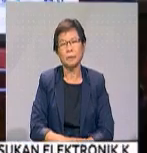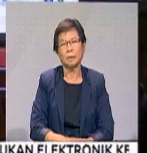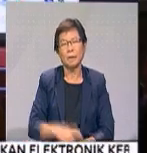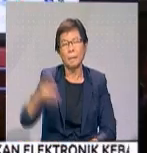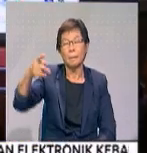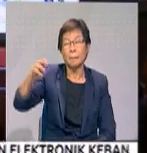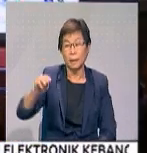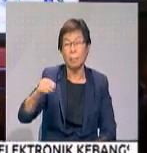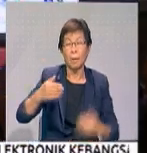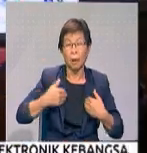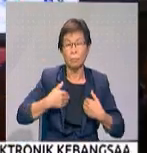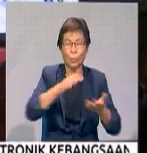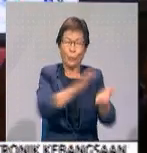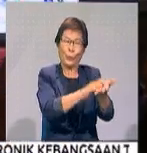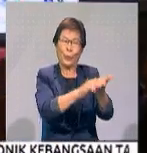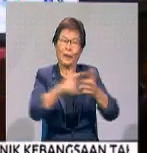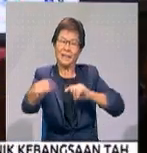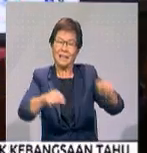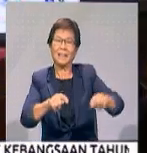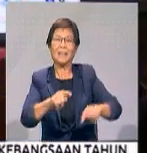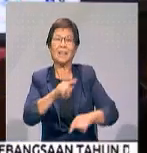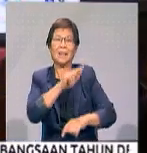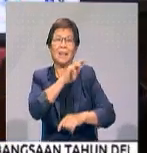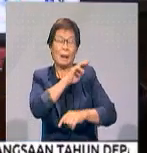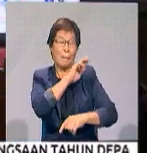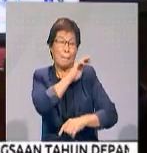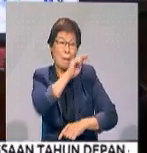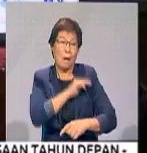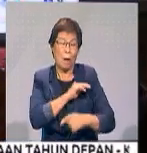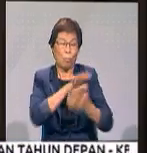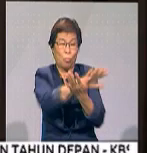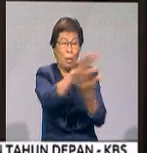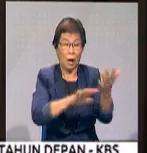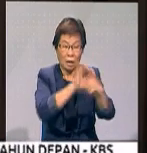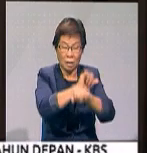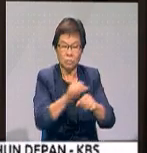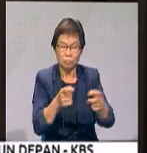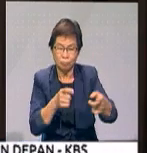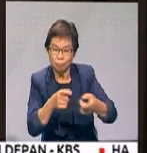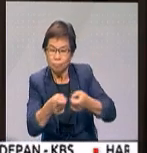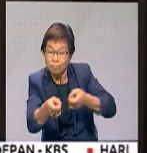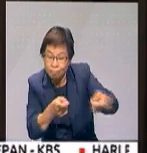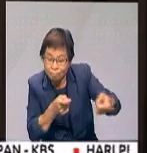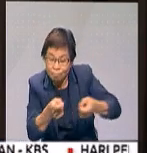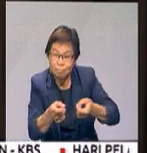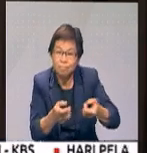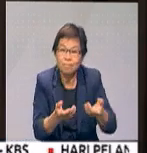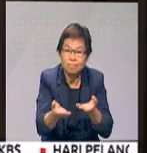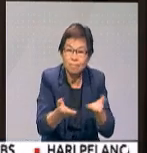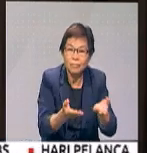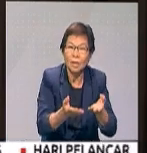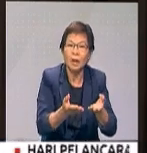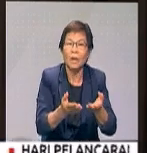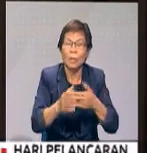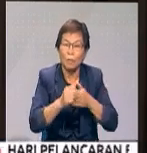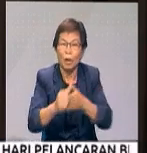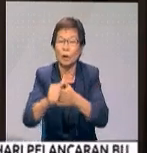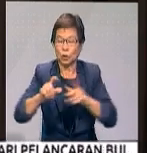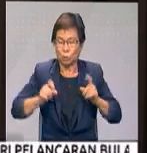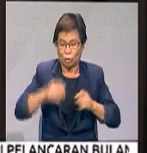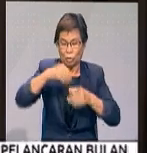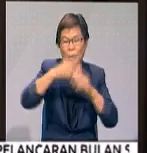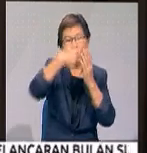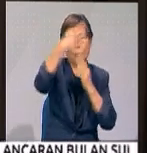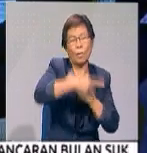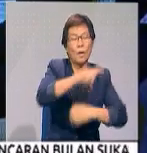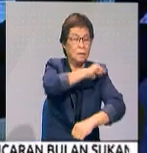Perdana Menteri turut memuji tindakan kementerian mewujudkan rangka kerja pengawal seliaan yang memangkin pembiayaan swasta dalam pelaburan projek